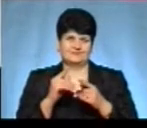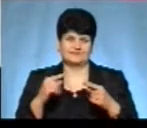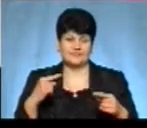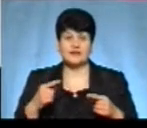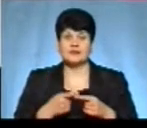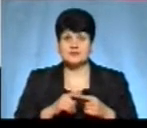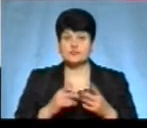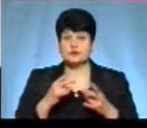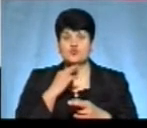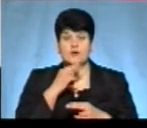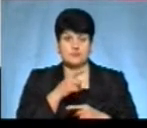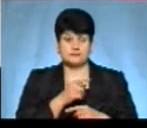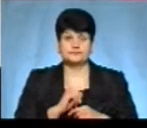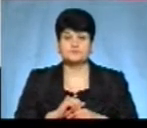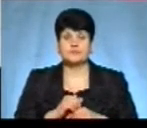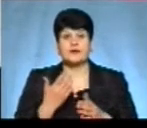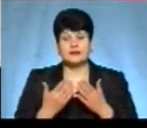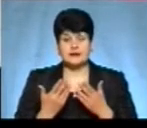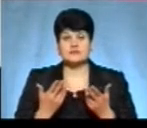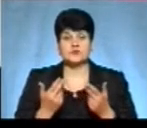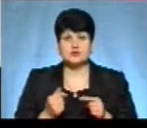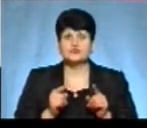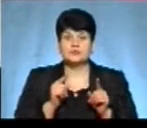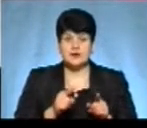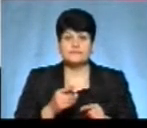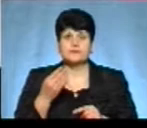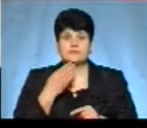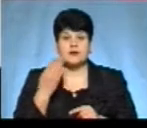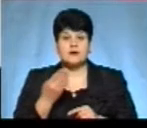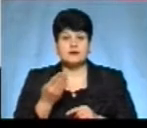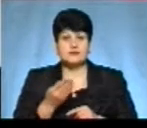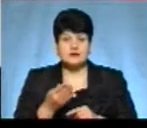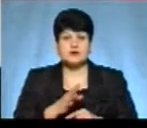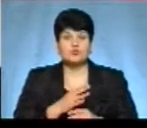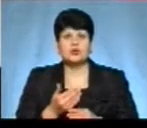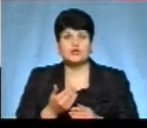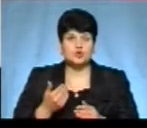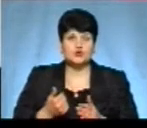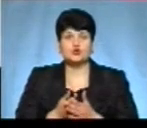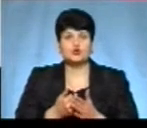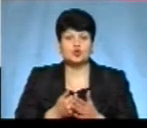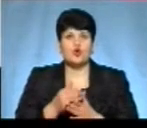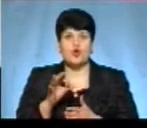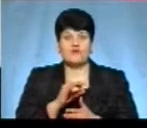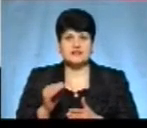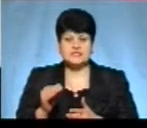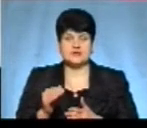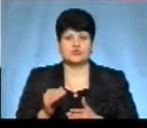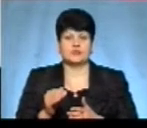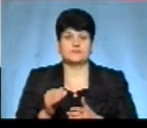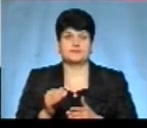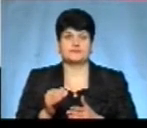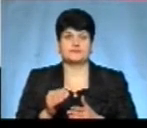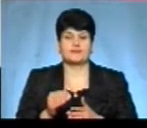потрібно звернути увагу. Але, звичайно, що та агітація, яка була до його офіційної реєстрації, вона не вважається передвиборчою агітацією згідно закону